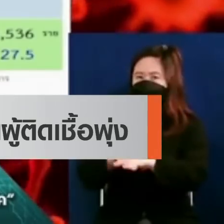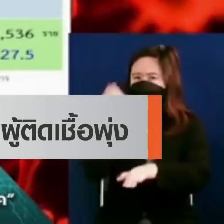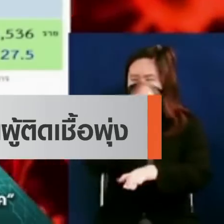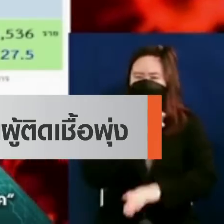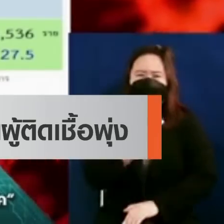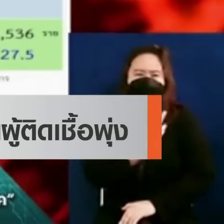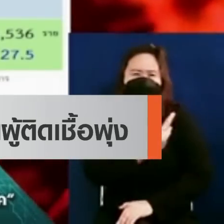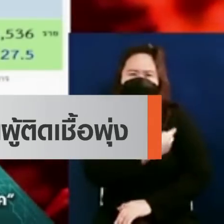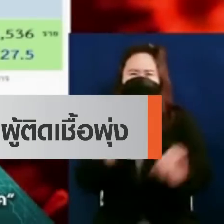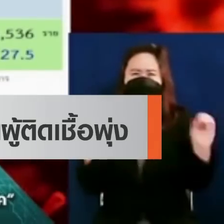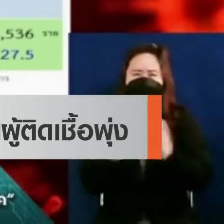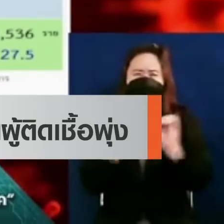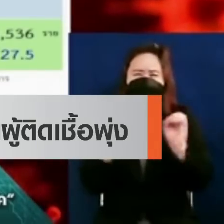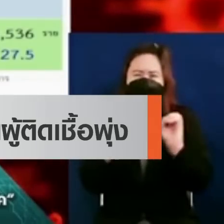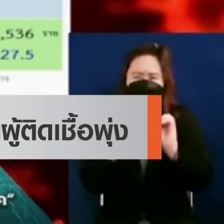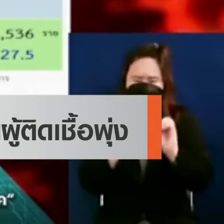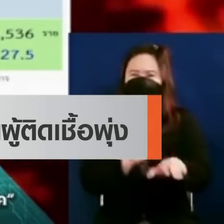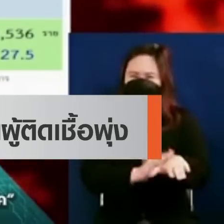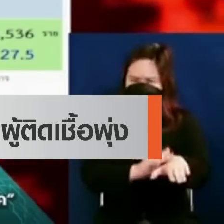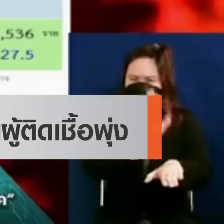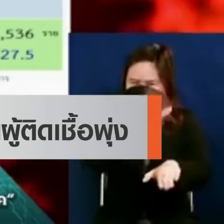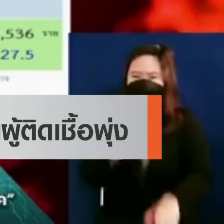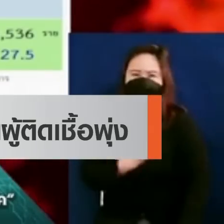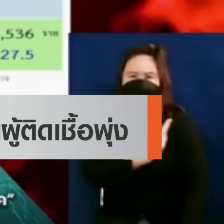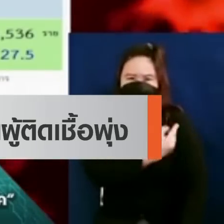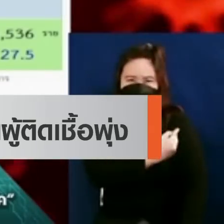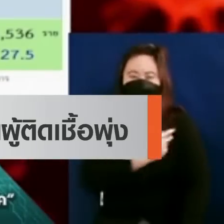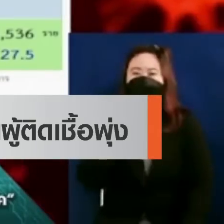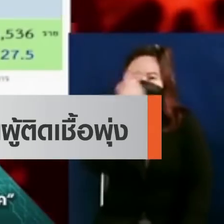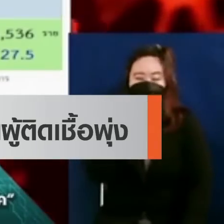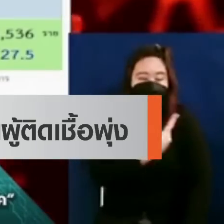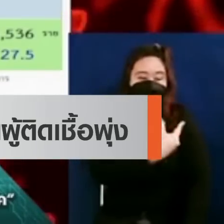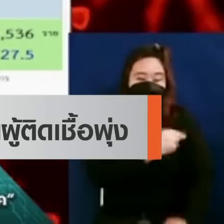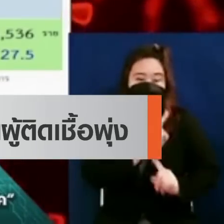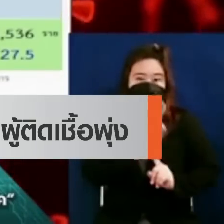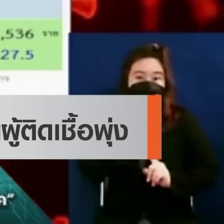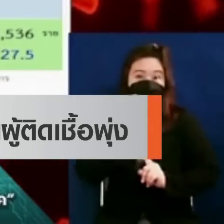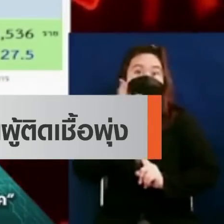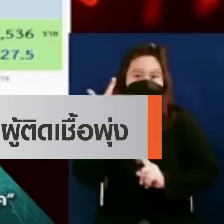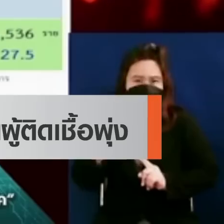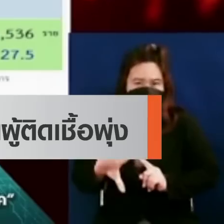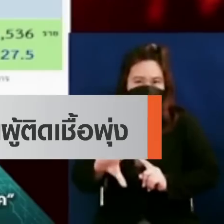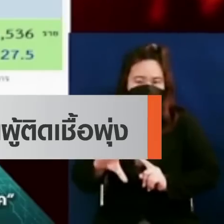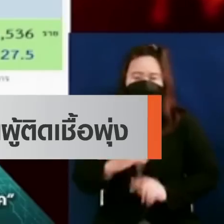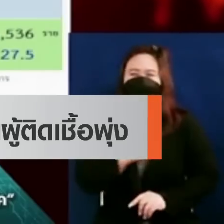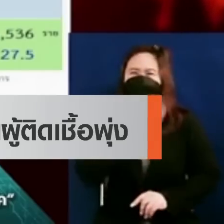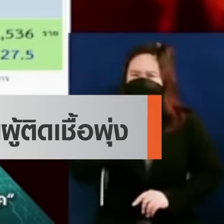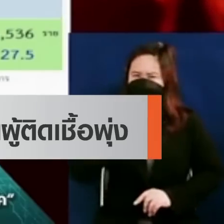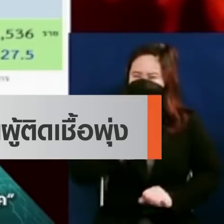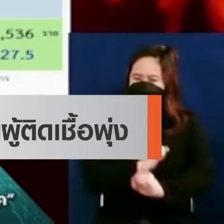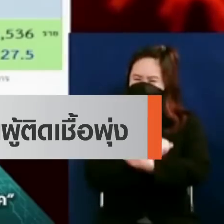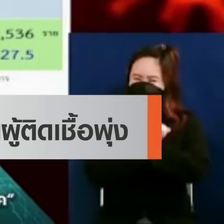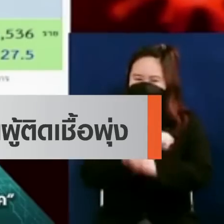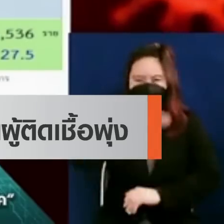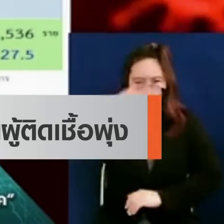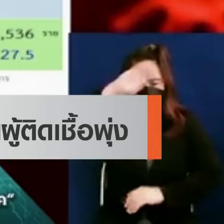และด้วยสถานการณ์ผู้ติดเชื้อที่ยังคงสูงขึ้นทำให้กระทรวงสาธารณสุขมีความจำเป็นจะต้องยกระดับเตือนภัยจากระดับ